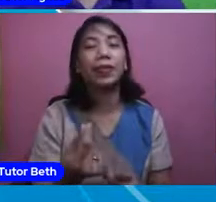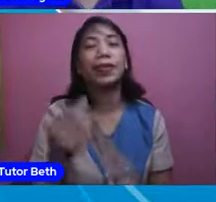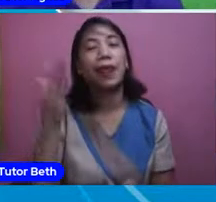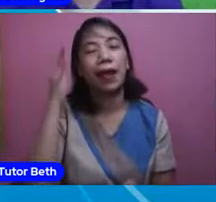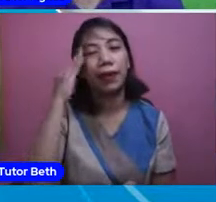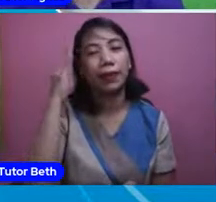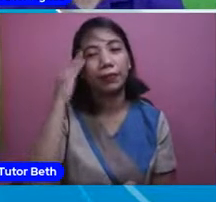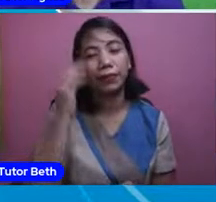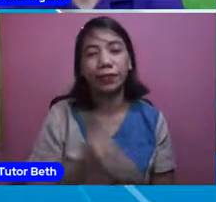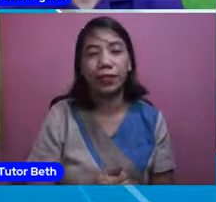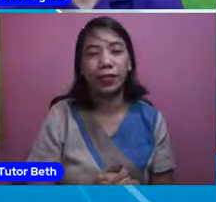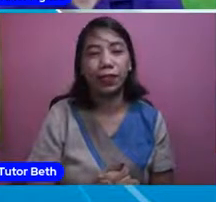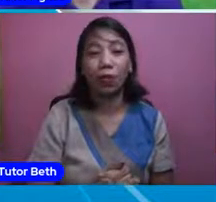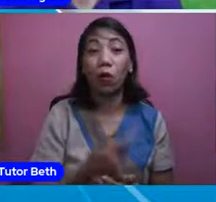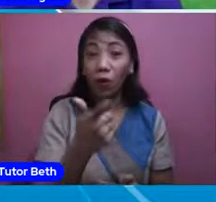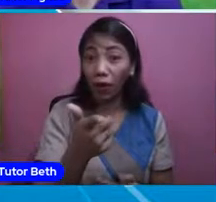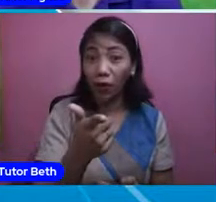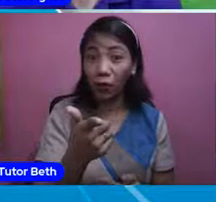Tama ba?